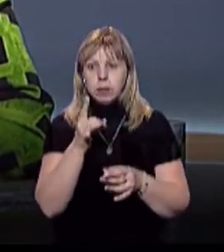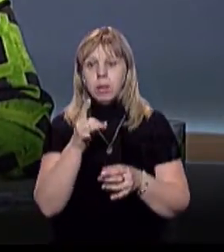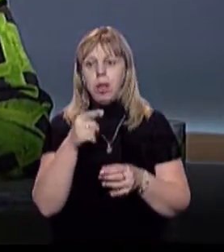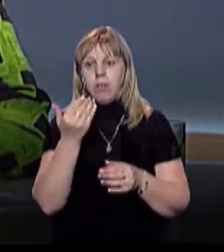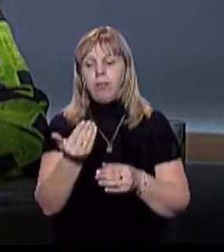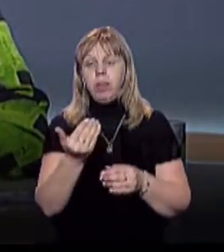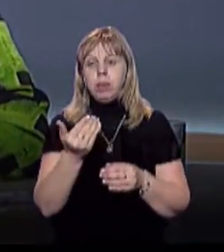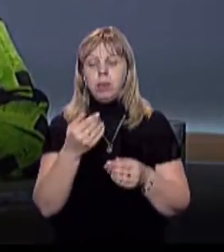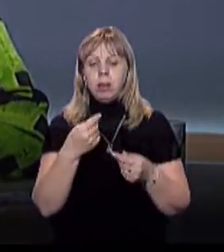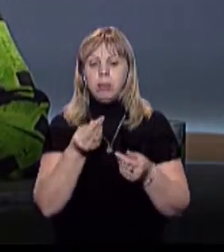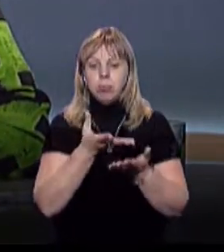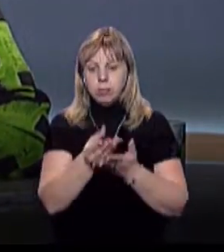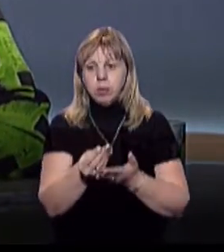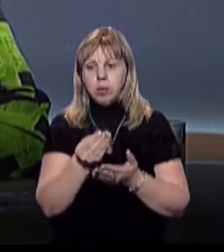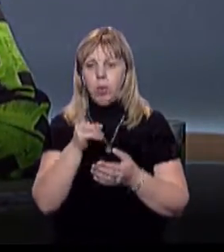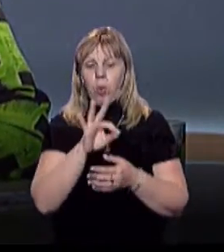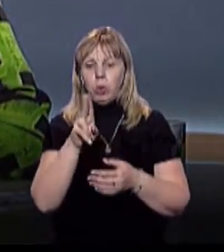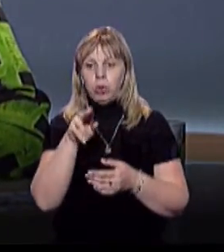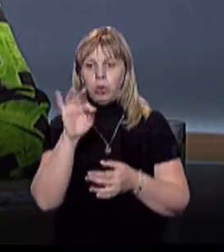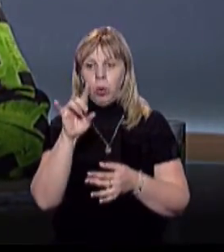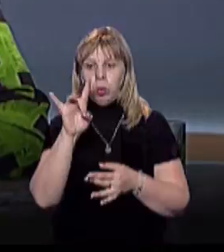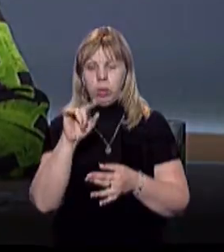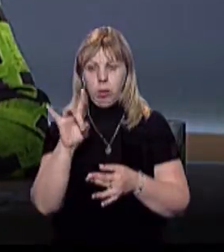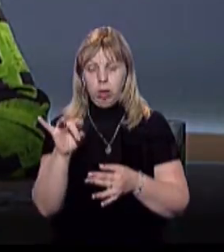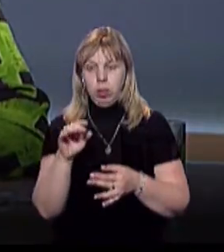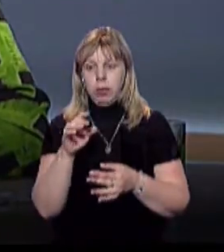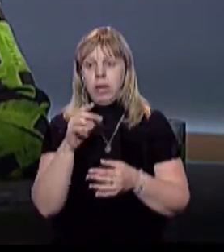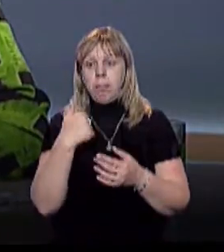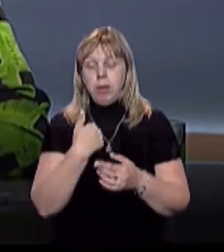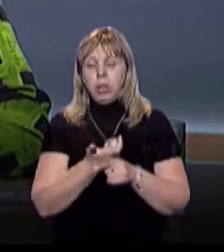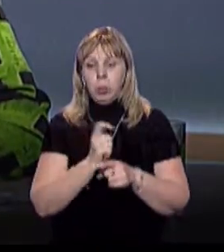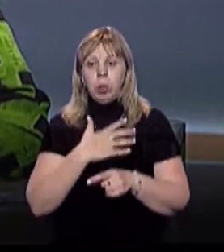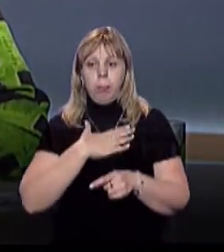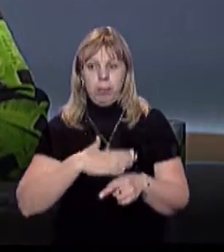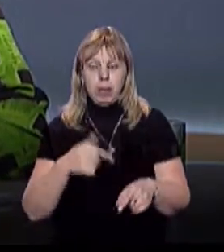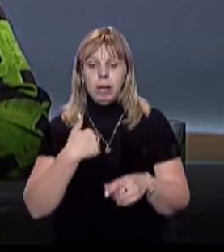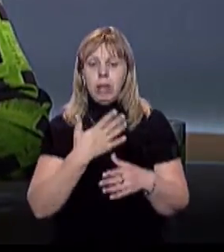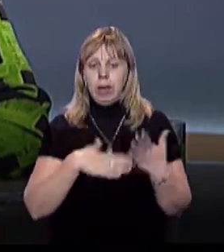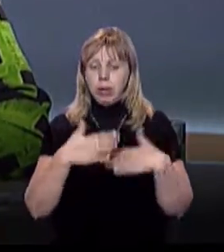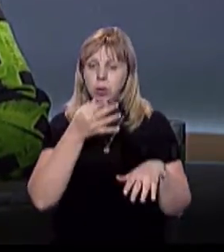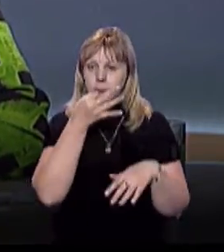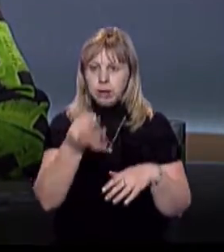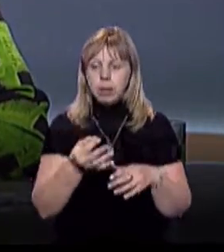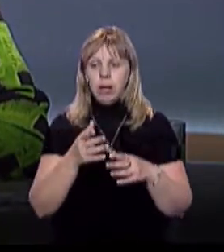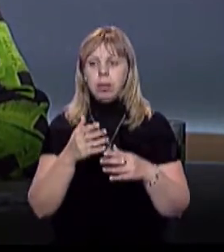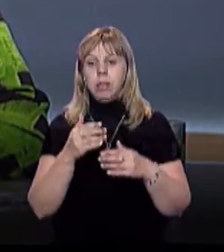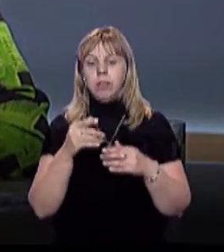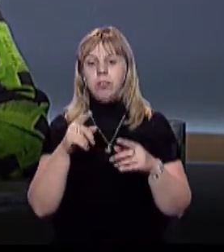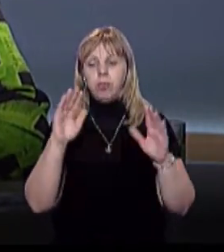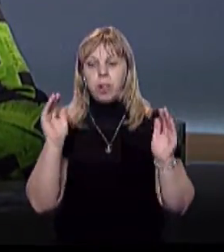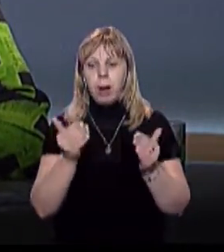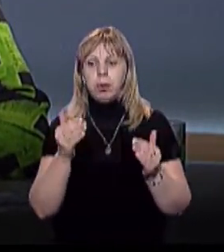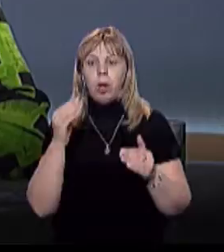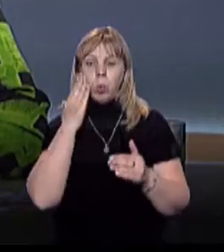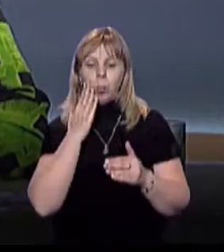він профінансував програму по донорству. І мені дуже це приємно і радісно сказати. В рамках